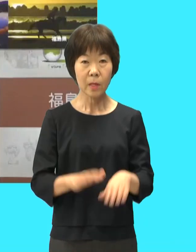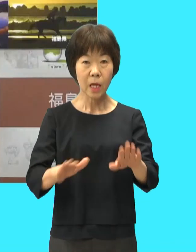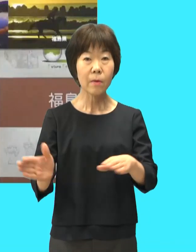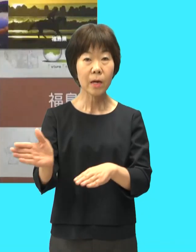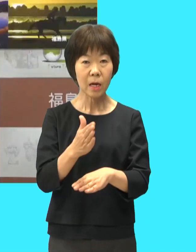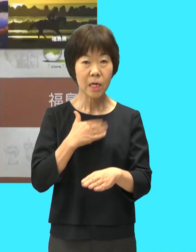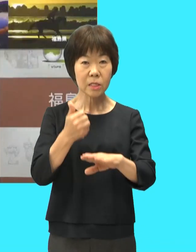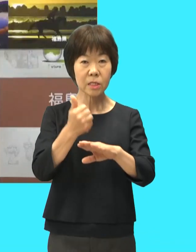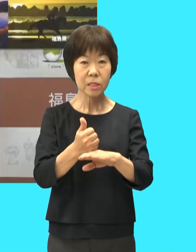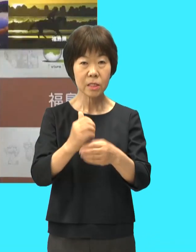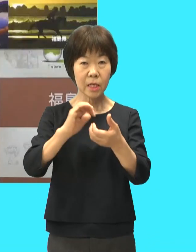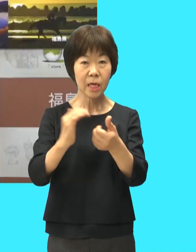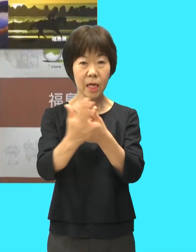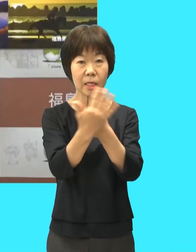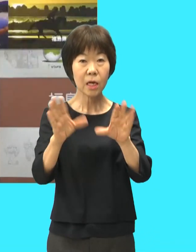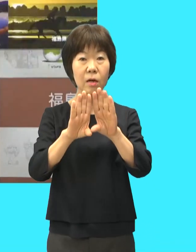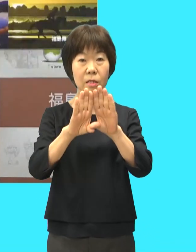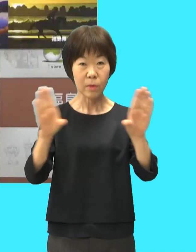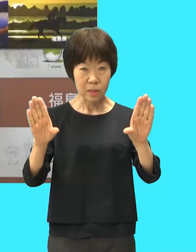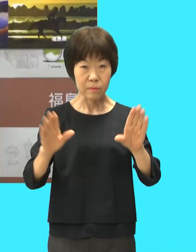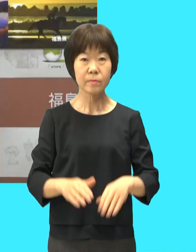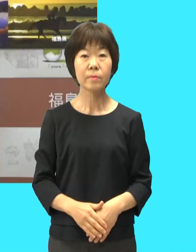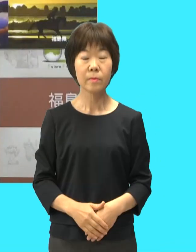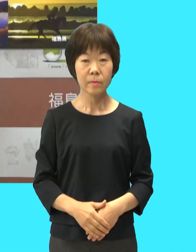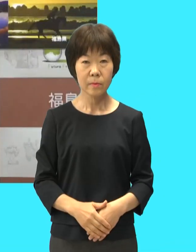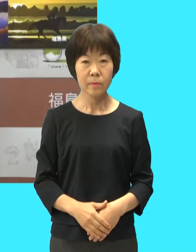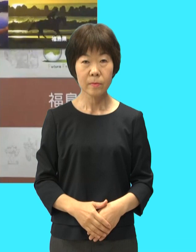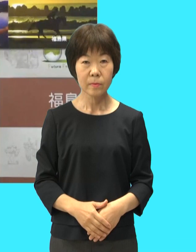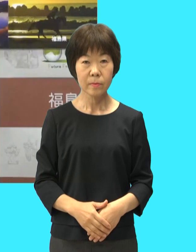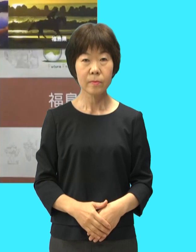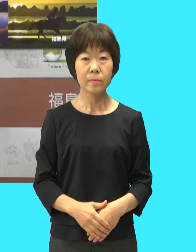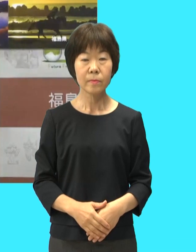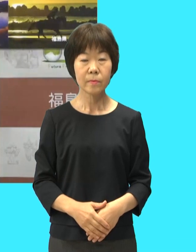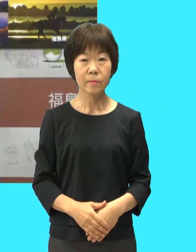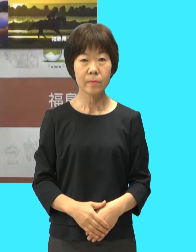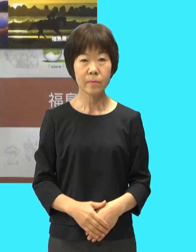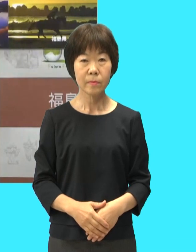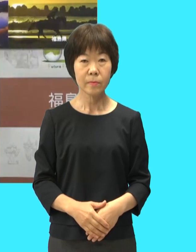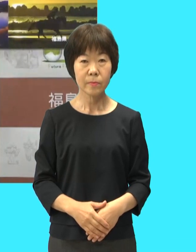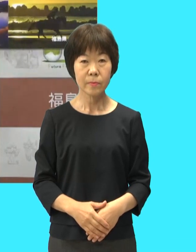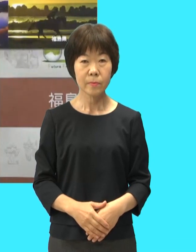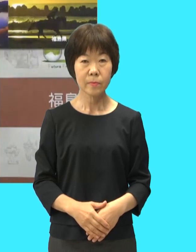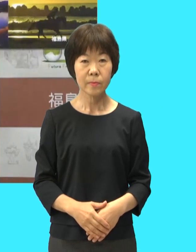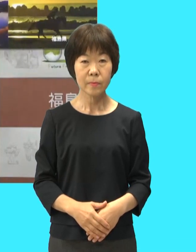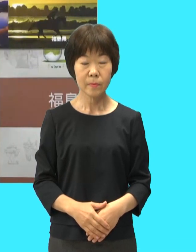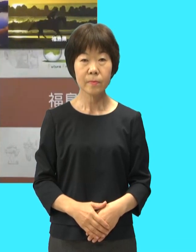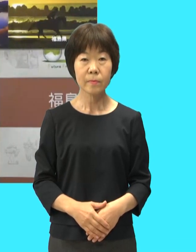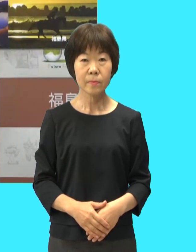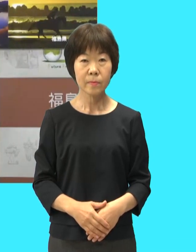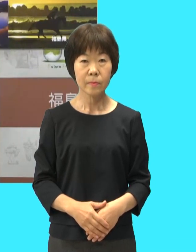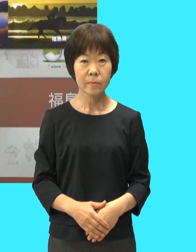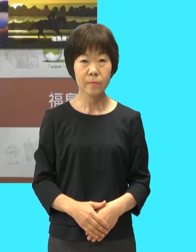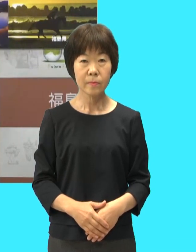ただ今からちー体で記者会見を始めまご質問のある方は挙手をお願いいたしますまたご質問の際は社名等名前をおっしゃって